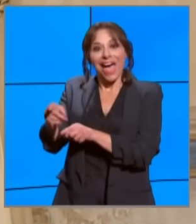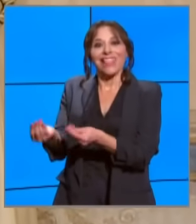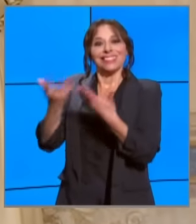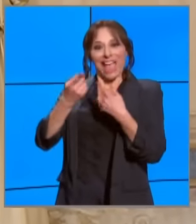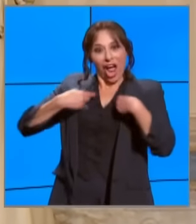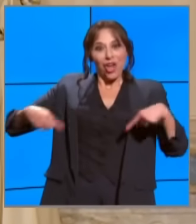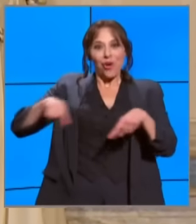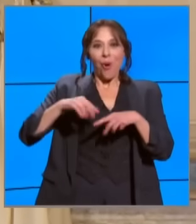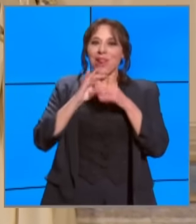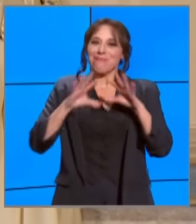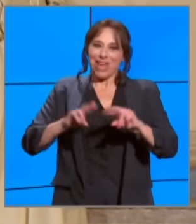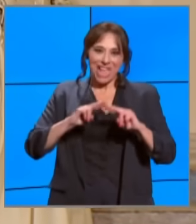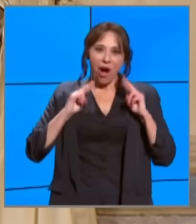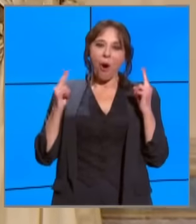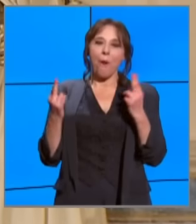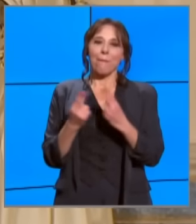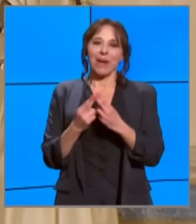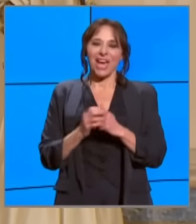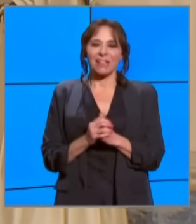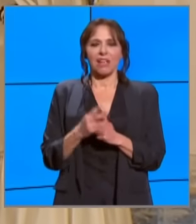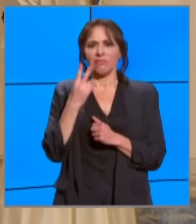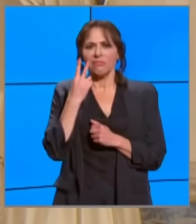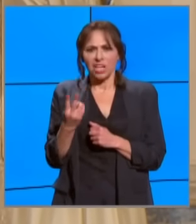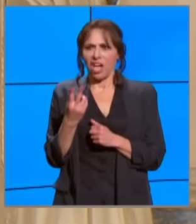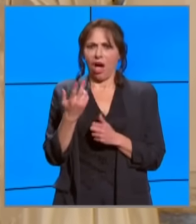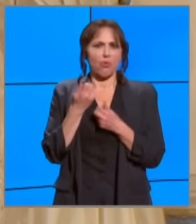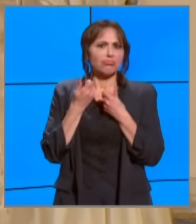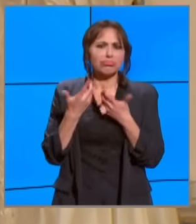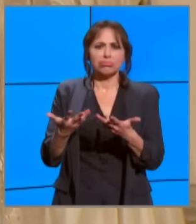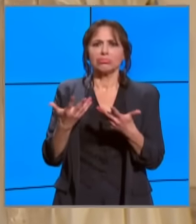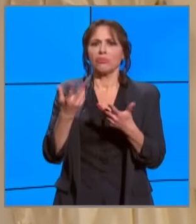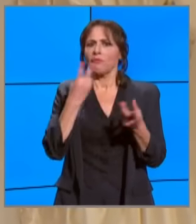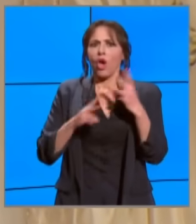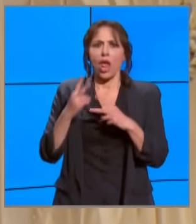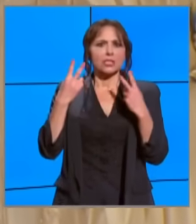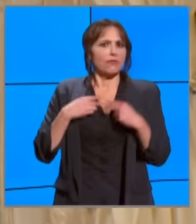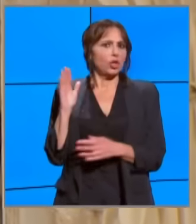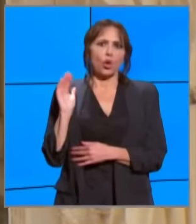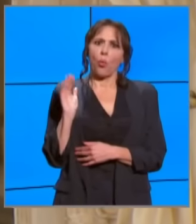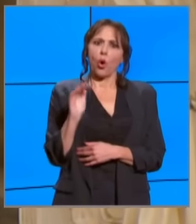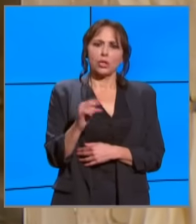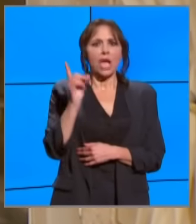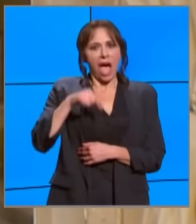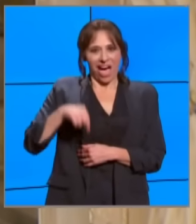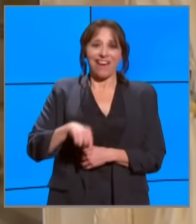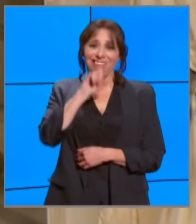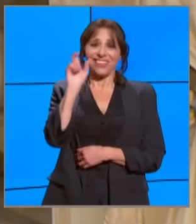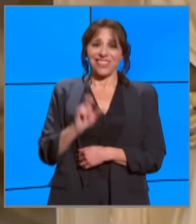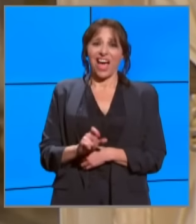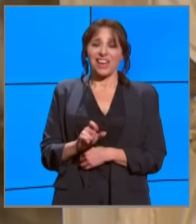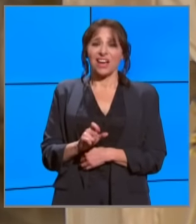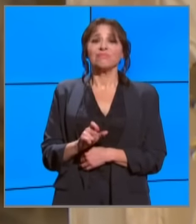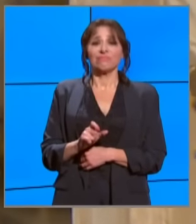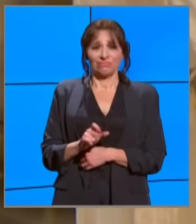libertà vediamo e incontriamo la violenza anche nella vita quotidiana anche nel nostro paese